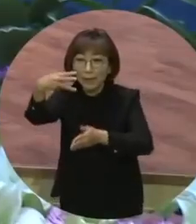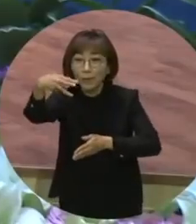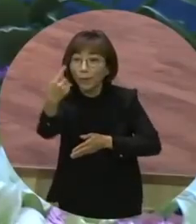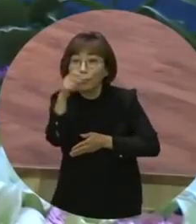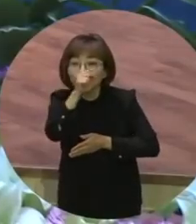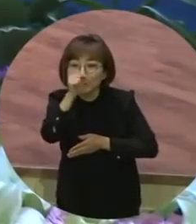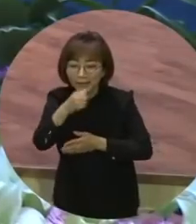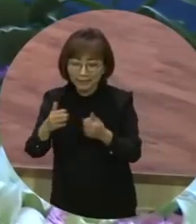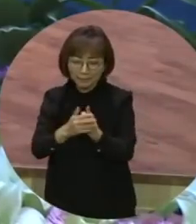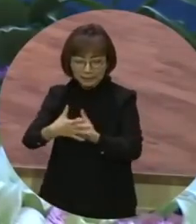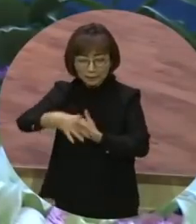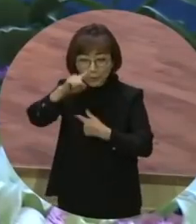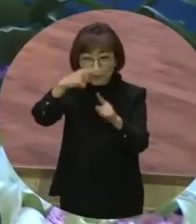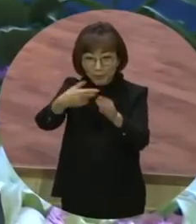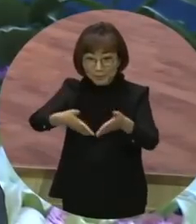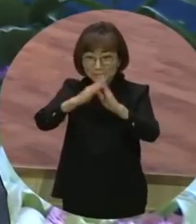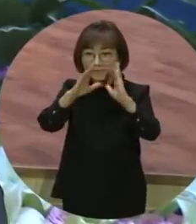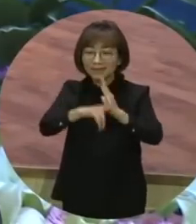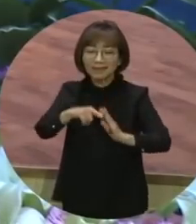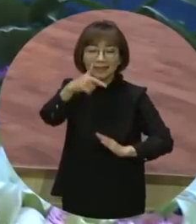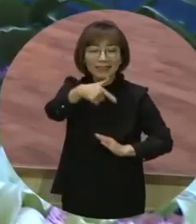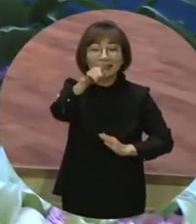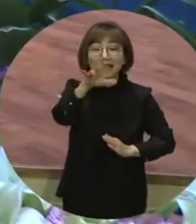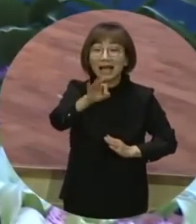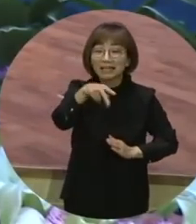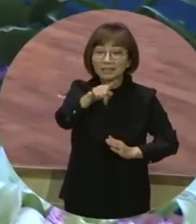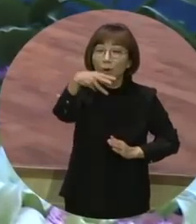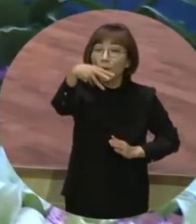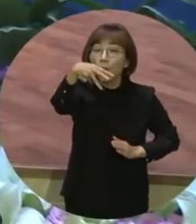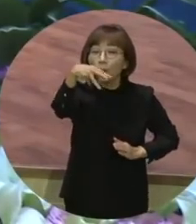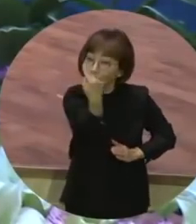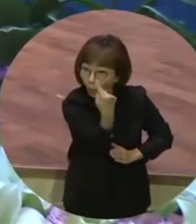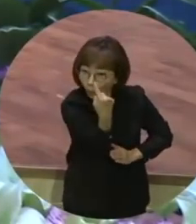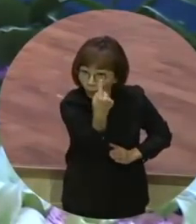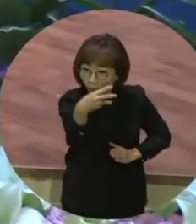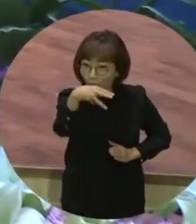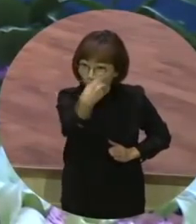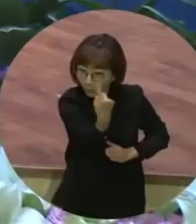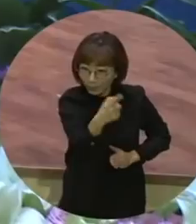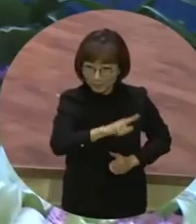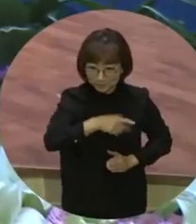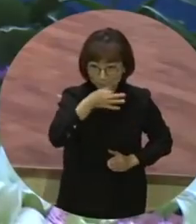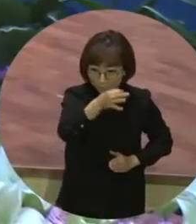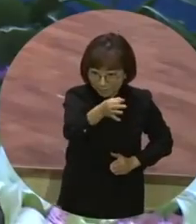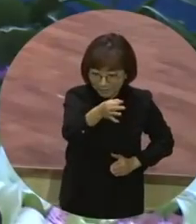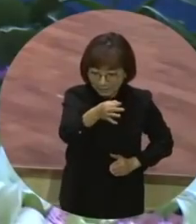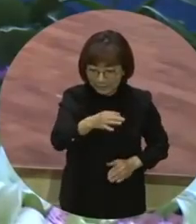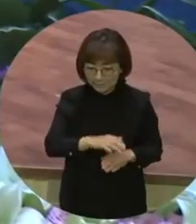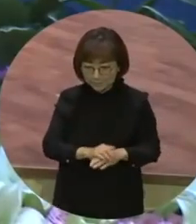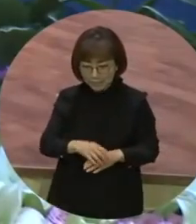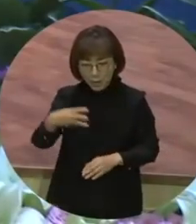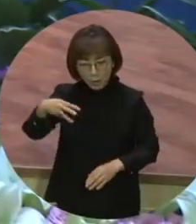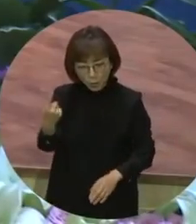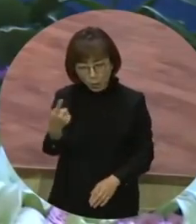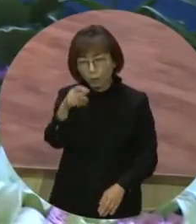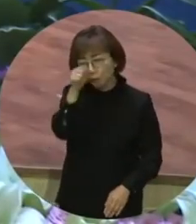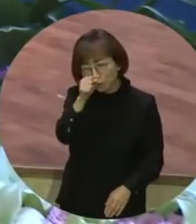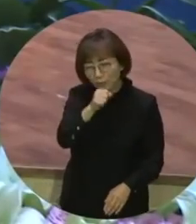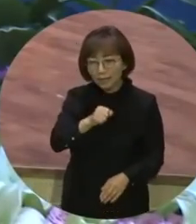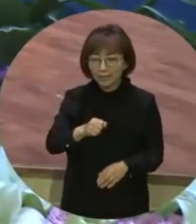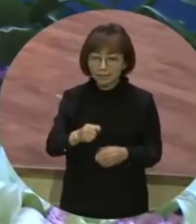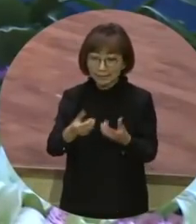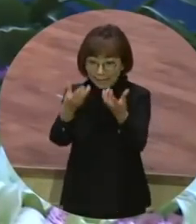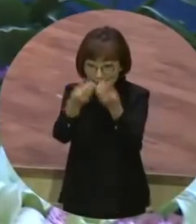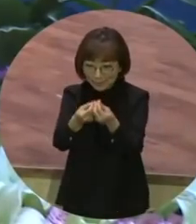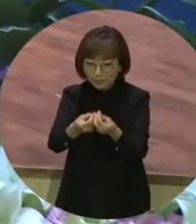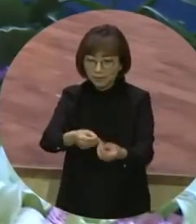그래서 강서로 교회라고 이렇게 개척을 제가 그렇게 했는데 로자 돌리면 좋아요. 로자 돌리면